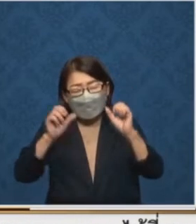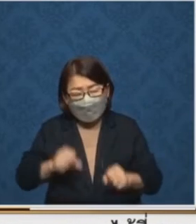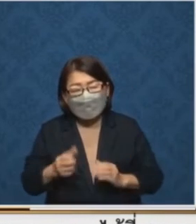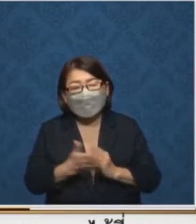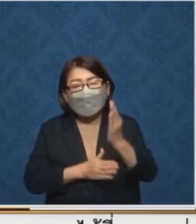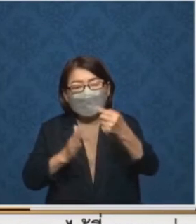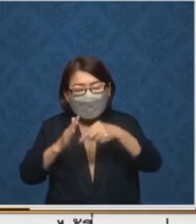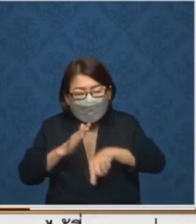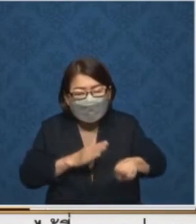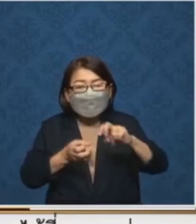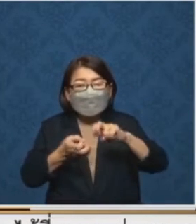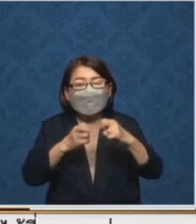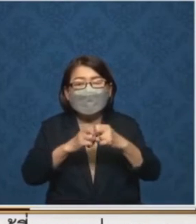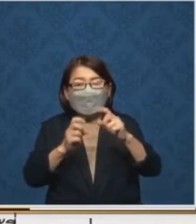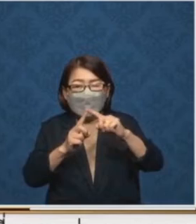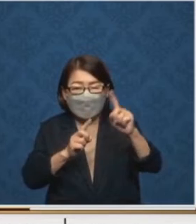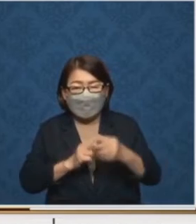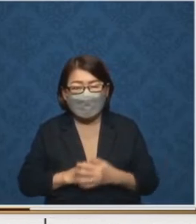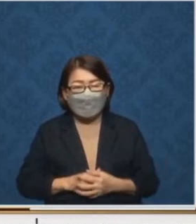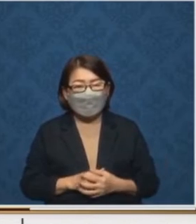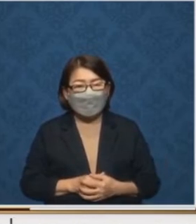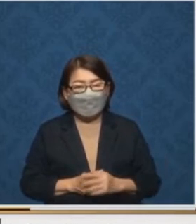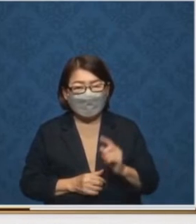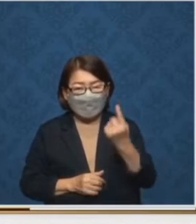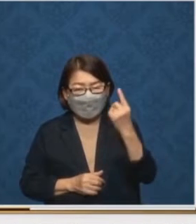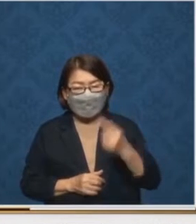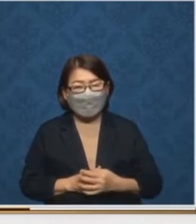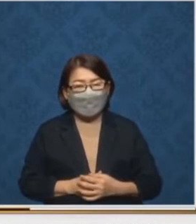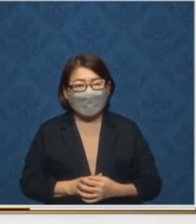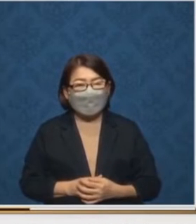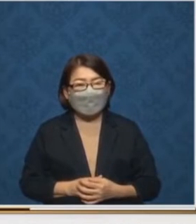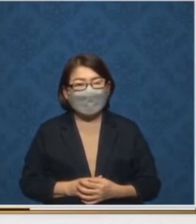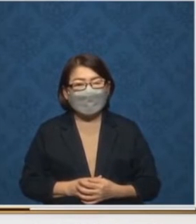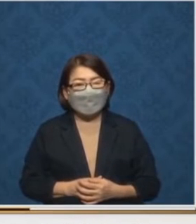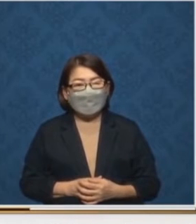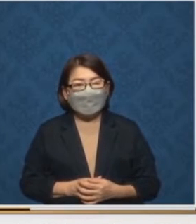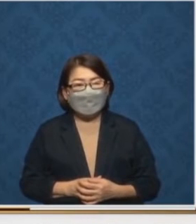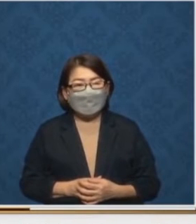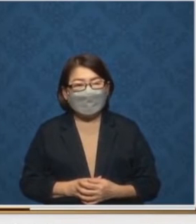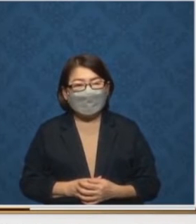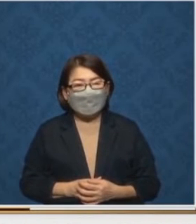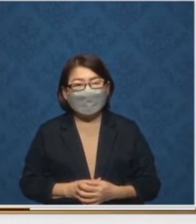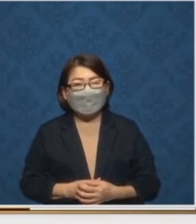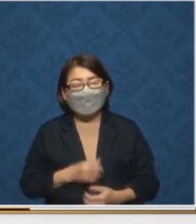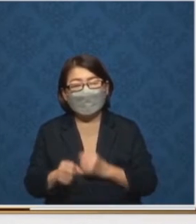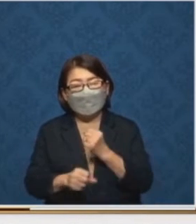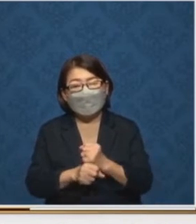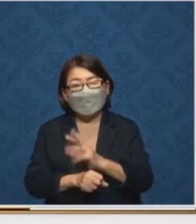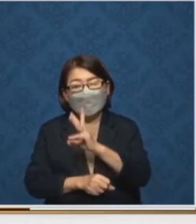เชือเริ่มลาบาทเราทำงบประมาณใช้จ่ายเงินปี 6-33.2 ร้านล้านหน่วยคือลานล้านบาท